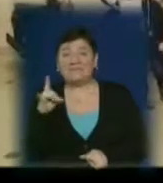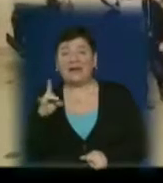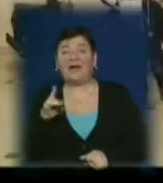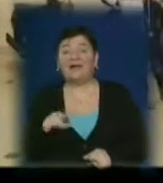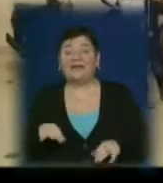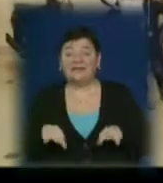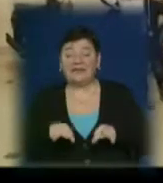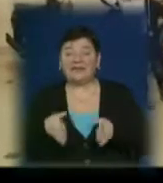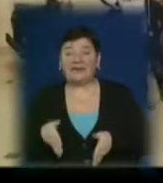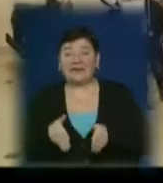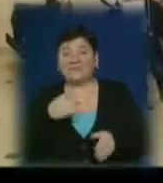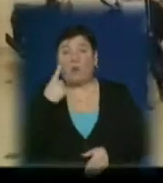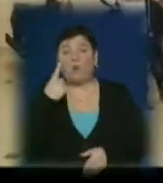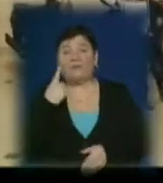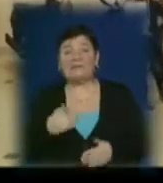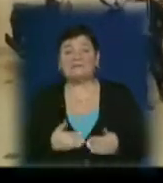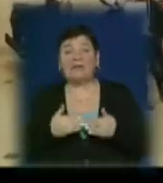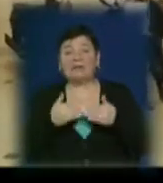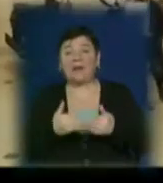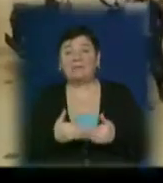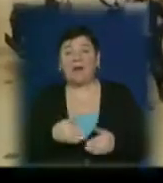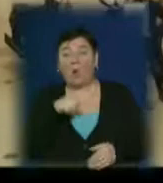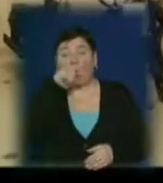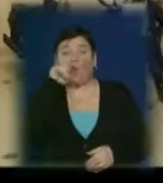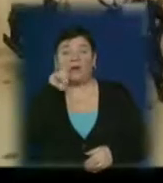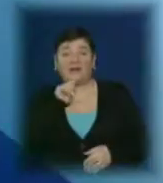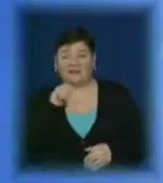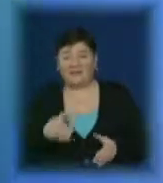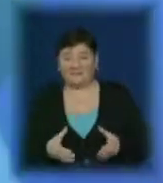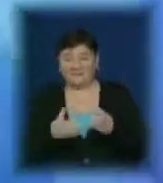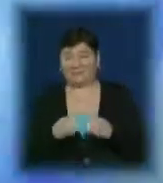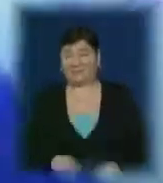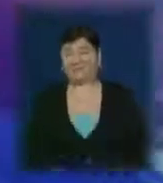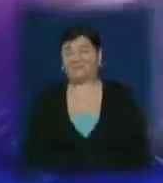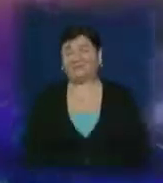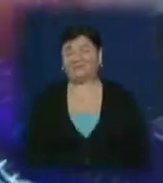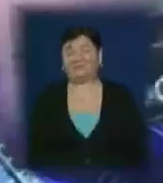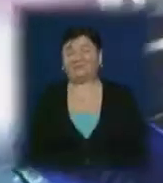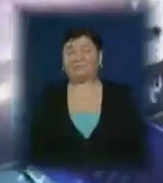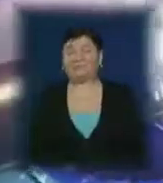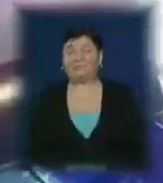цьогоріч прийматиме один з етапів Кубка України з мотокросу.